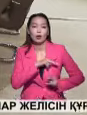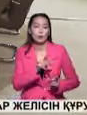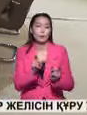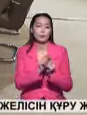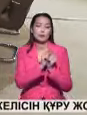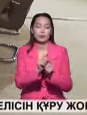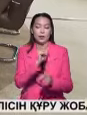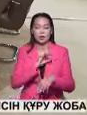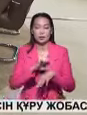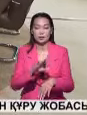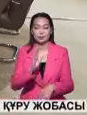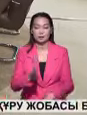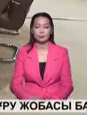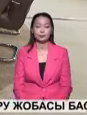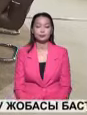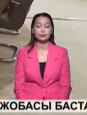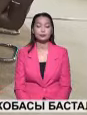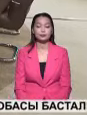кездесу өткізеді.